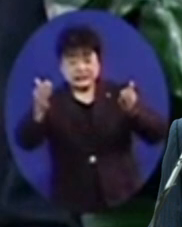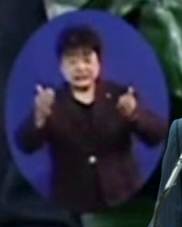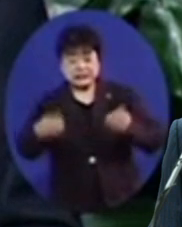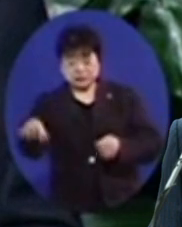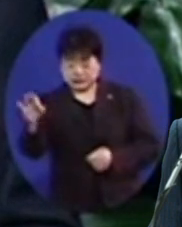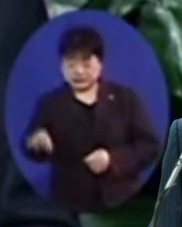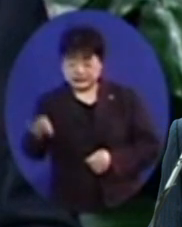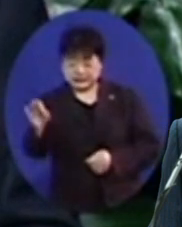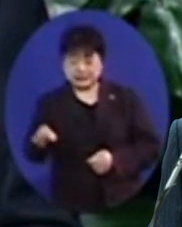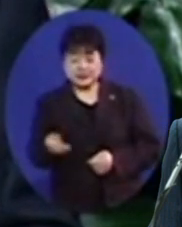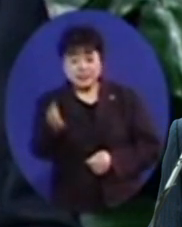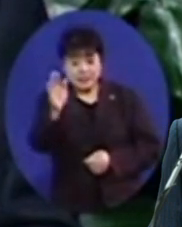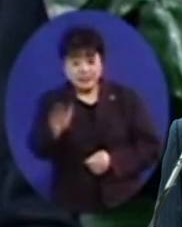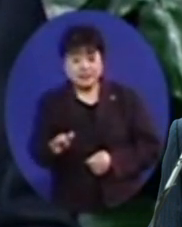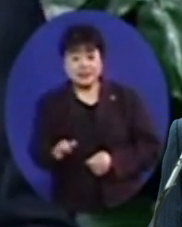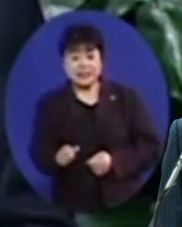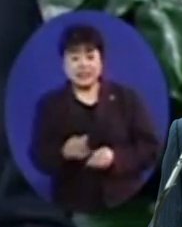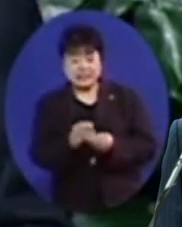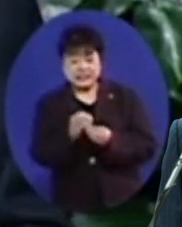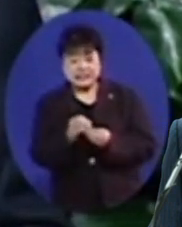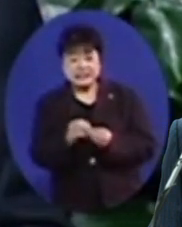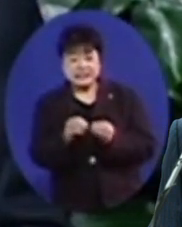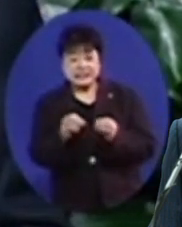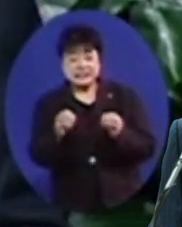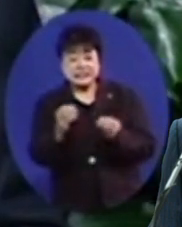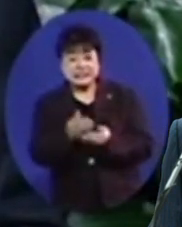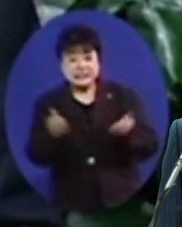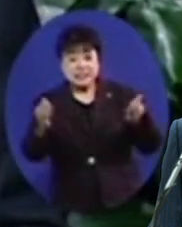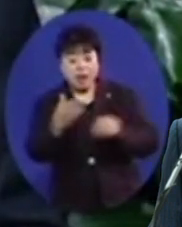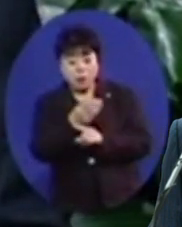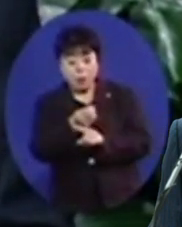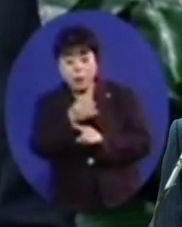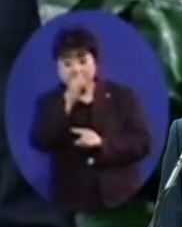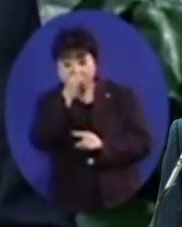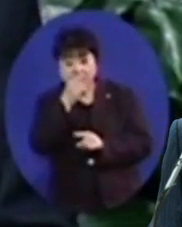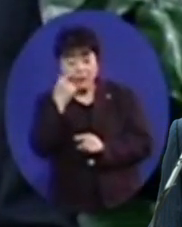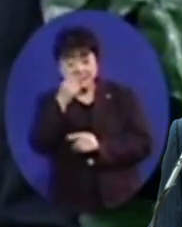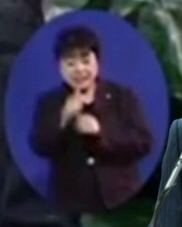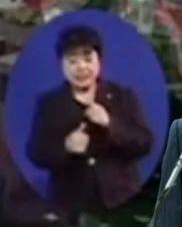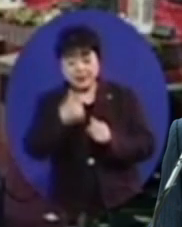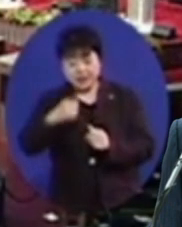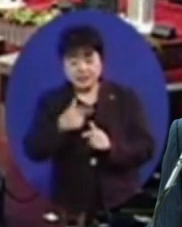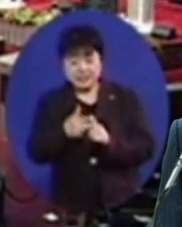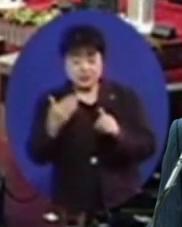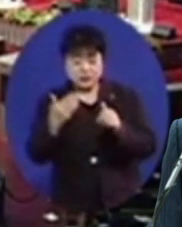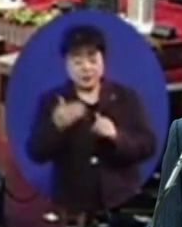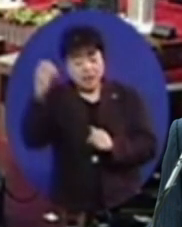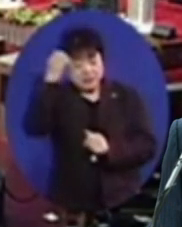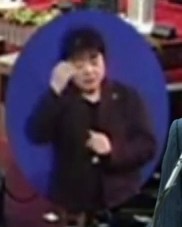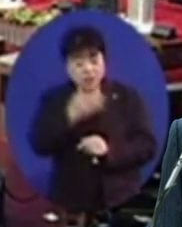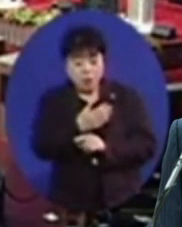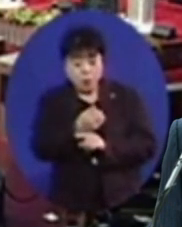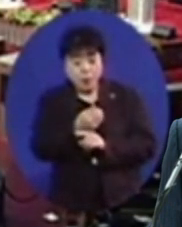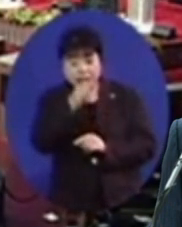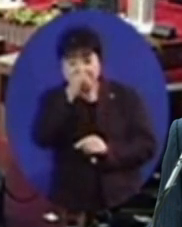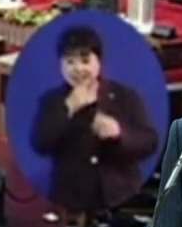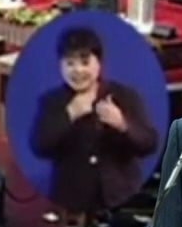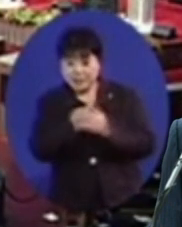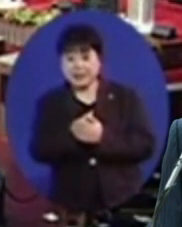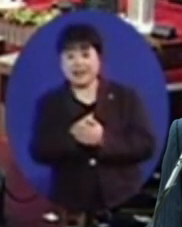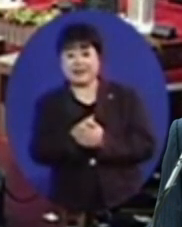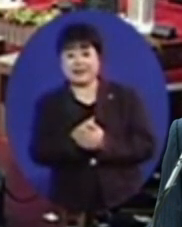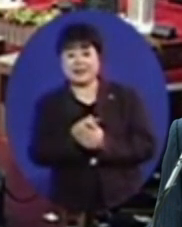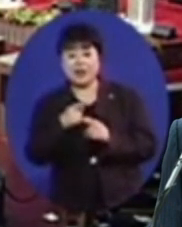있습니까? 그러나 이 질그릇에 보배가 들어있습니다. 아버지 하나님과 아들 예수님과 성령 보배가 들어있으니